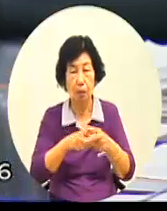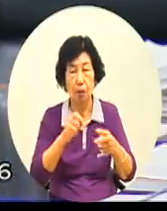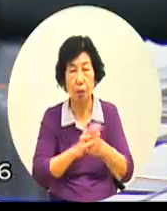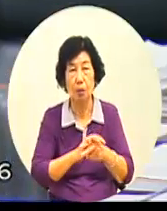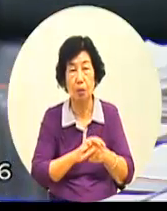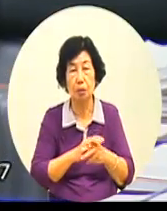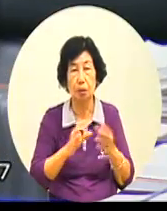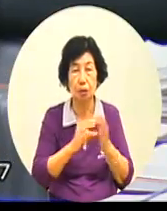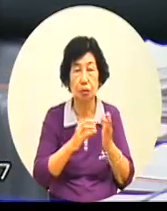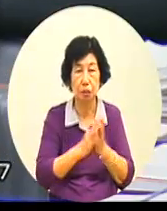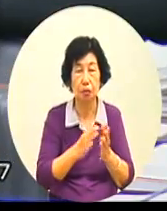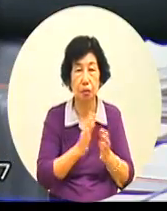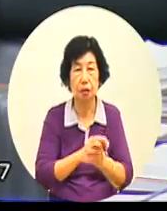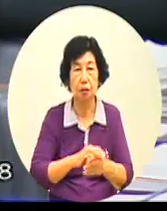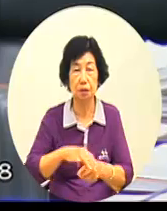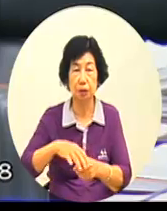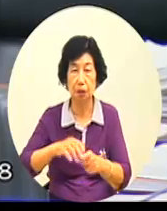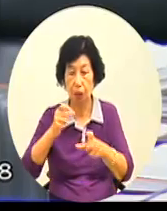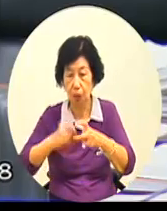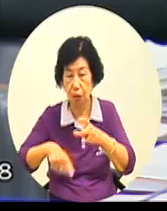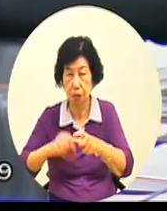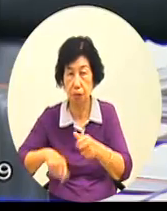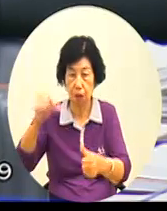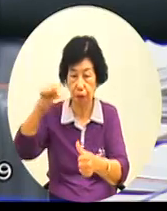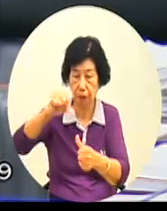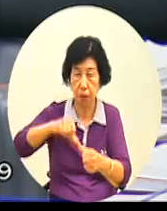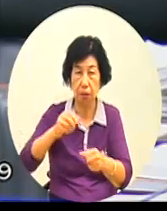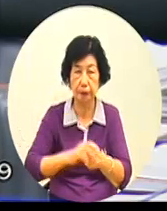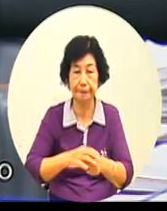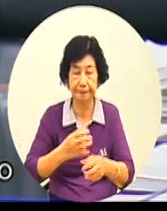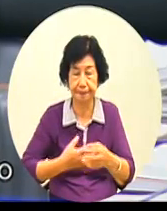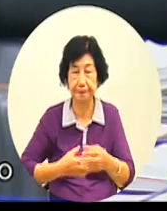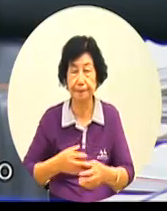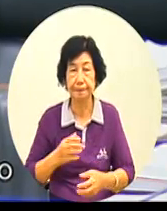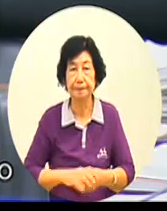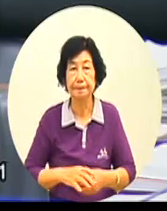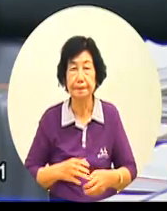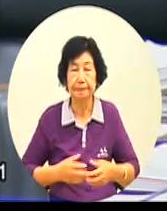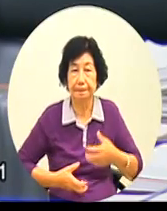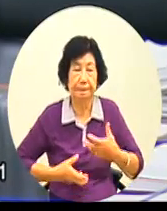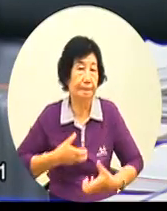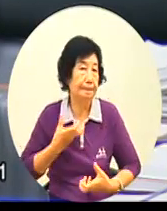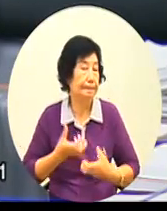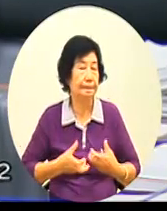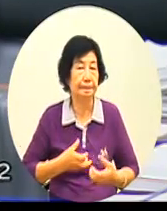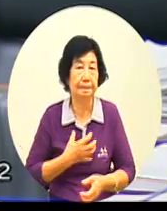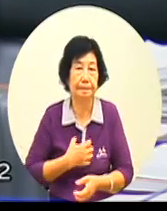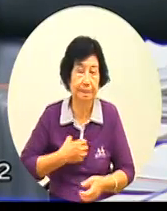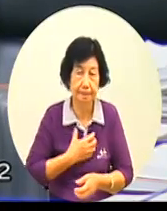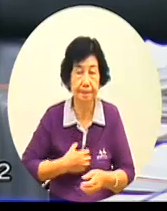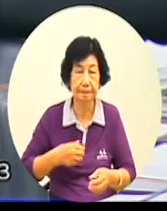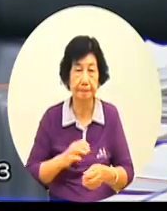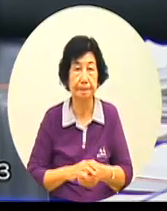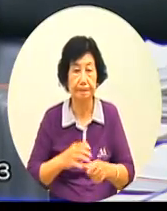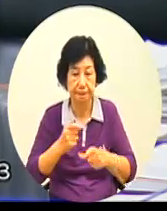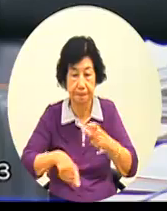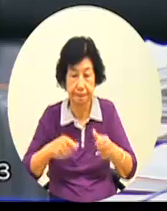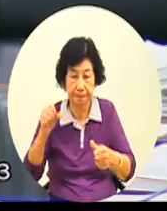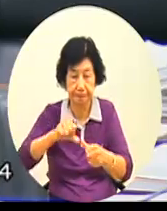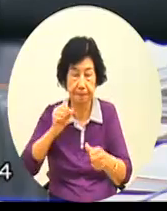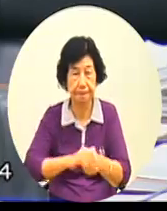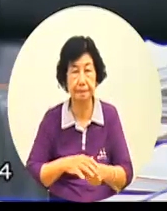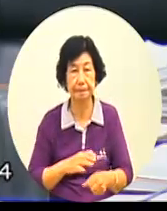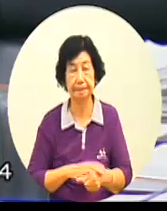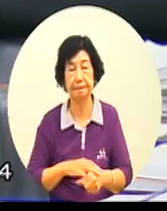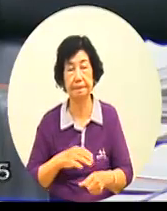主抱怨。其实也很多的企业主觉得说他有时候被罚得很冤枉。那之前